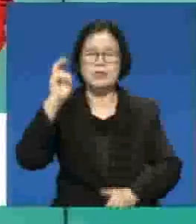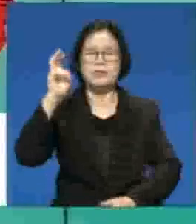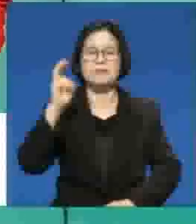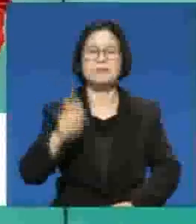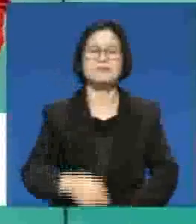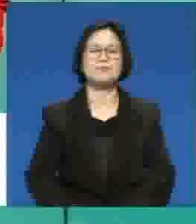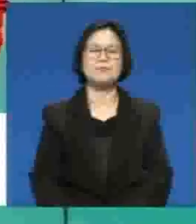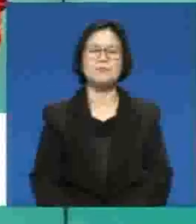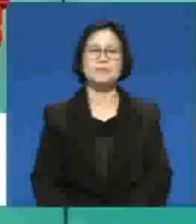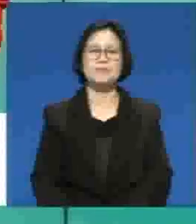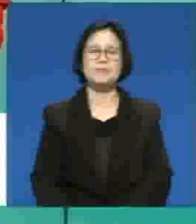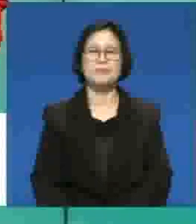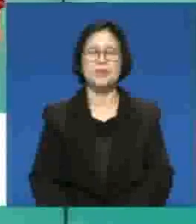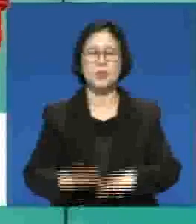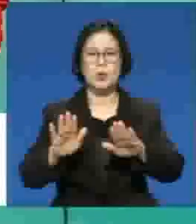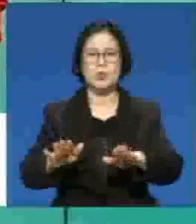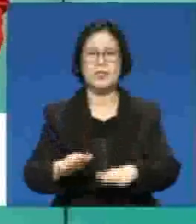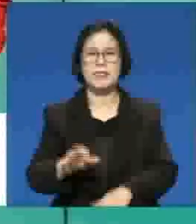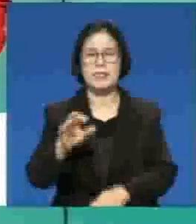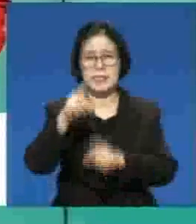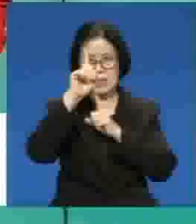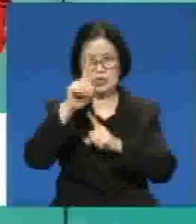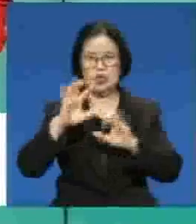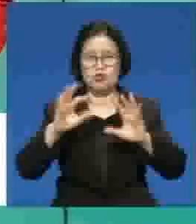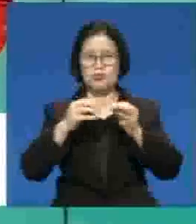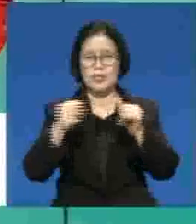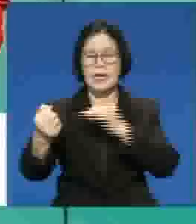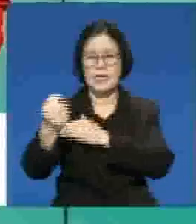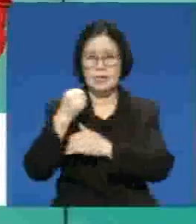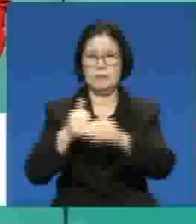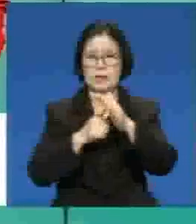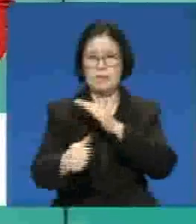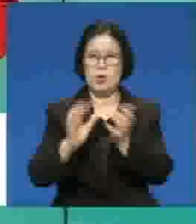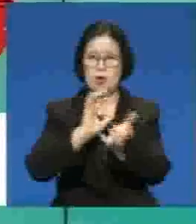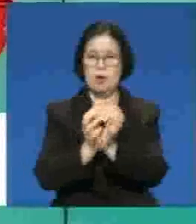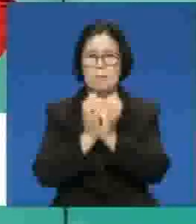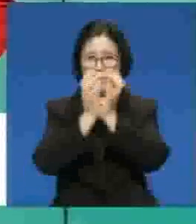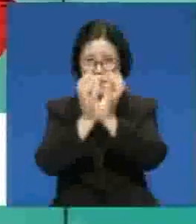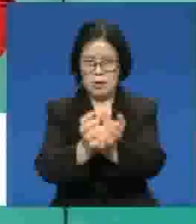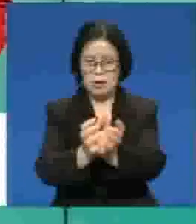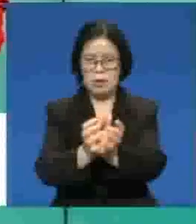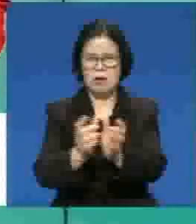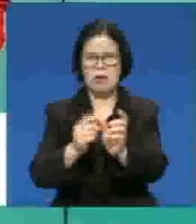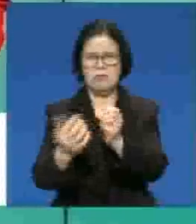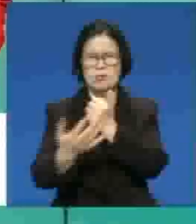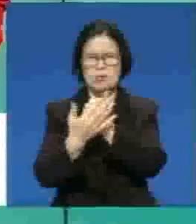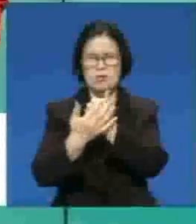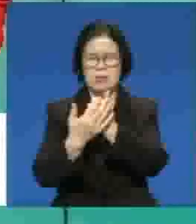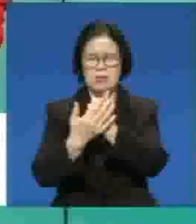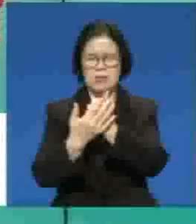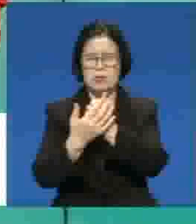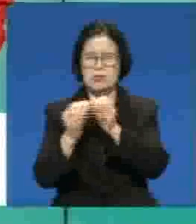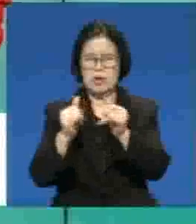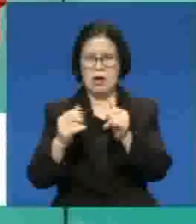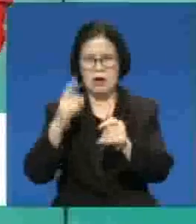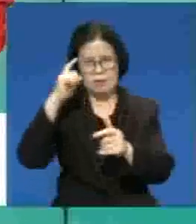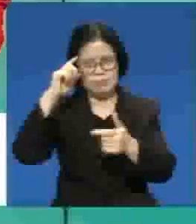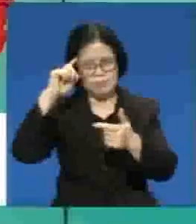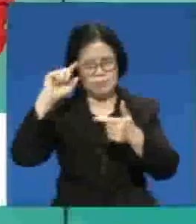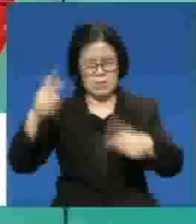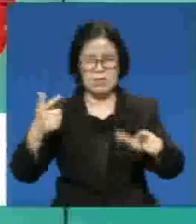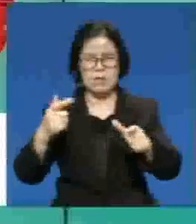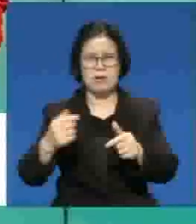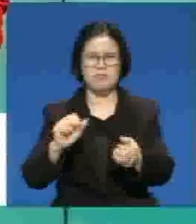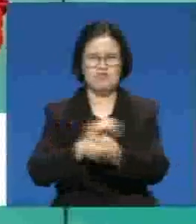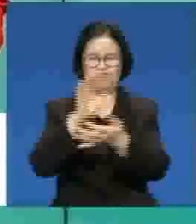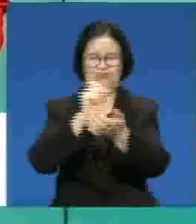전망이 많은데요. 오늘은 이준석 국민의힘 대표가 난을 보냈는데 일부 지지자가 이를 반대하면서 소동이 벌어지기도